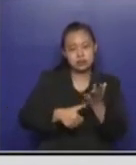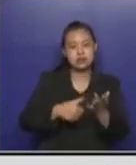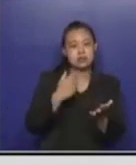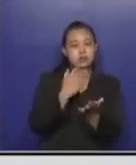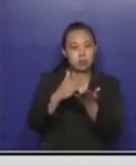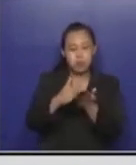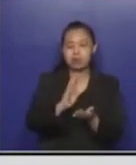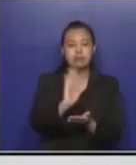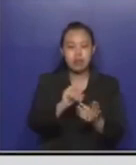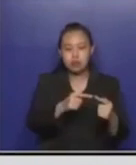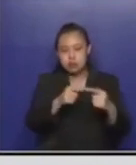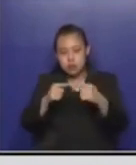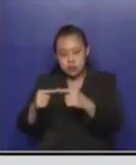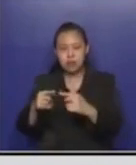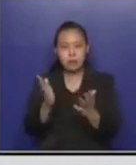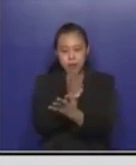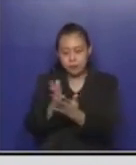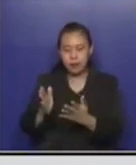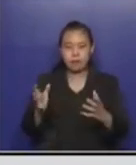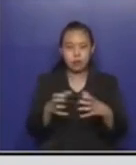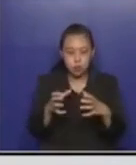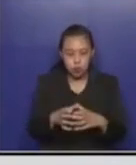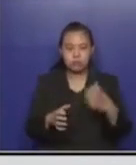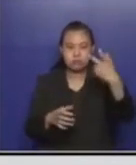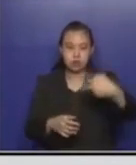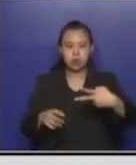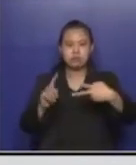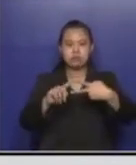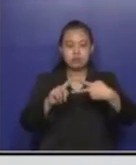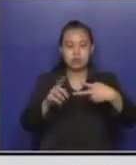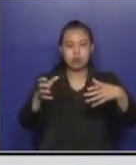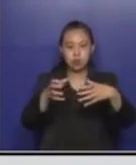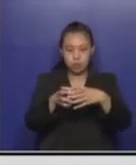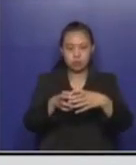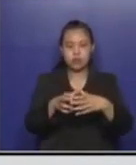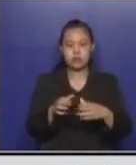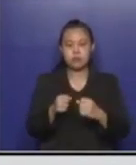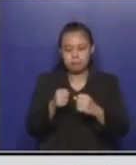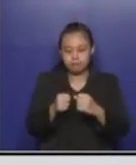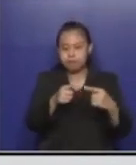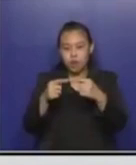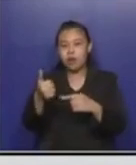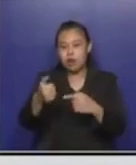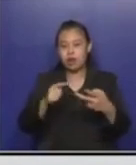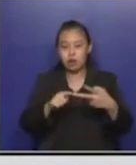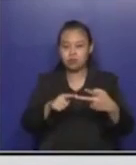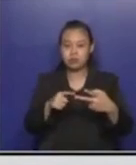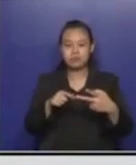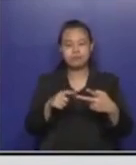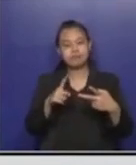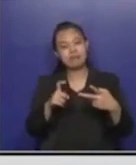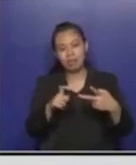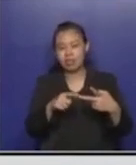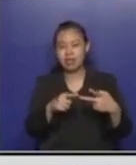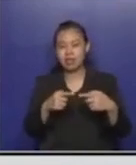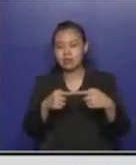คะแล้วก็จัดประเภทธุรกิจออกเป็น2กลุ่มใหญ่ก็คือกลุ่มที่ยังไปไหวและกลุ่มที่ไปไม่ไหวจริงๆนะคะ